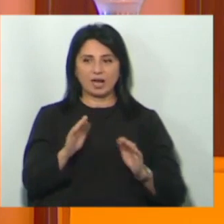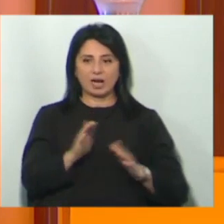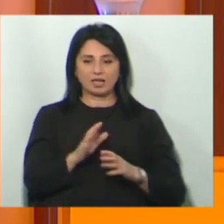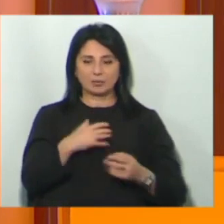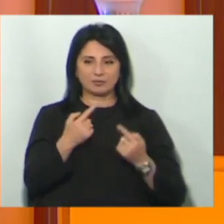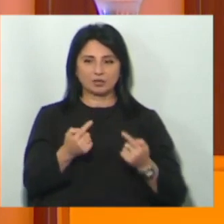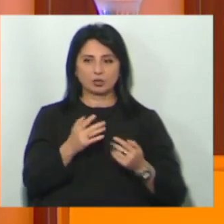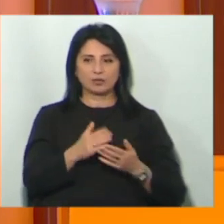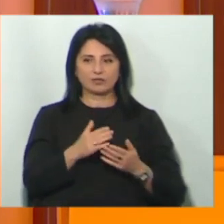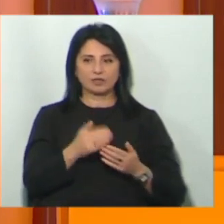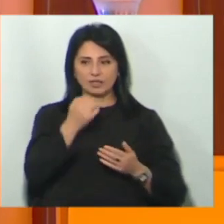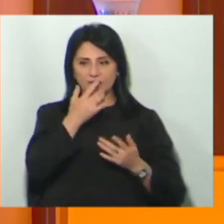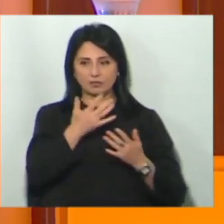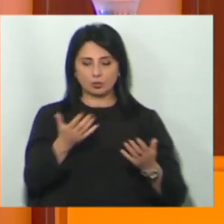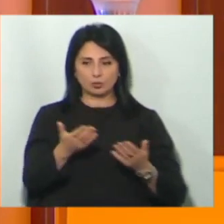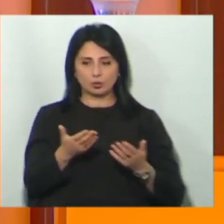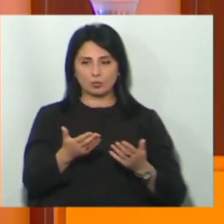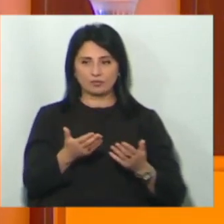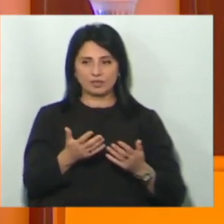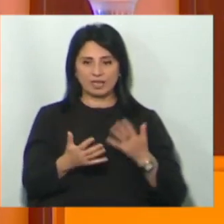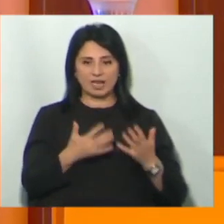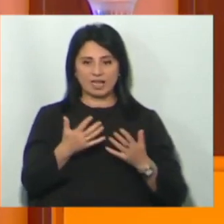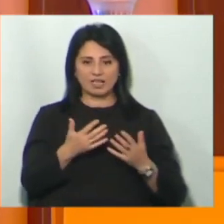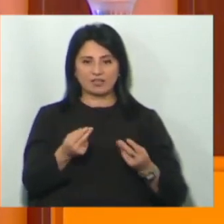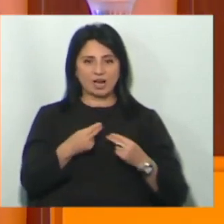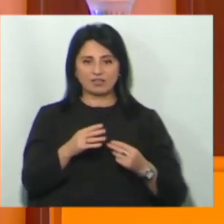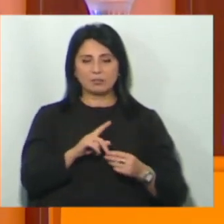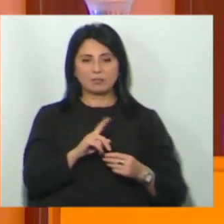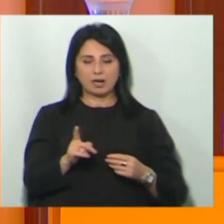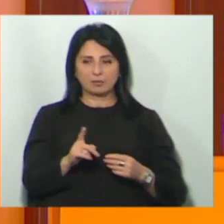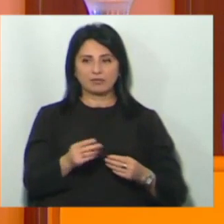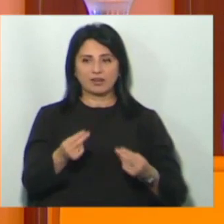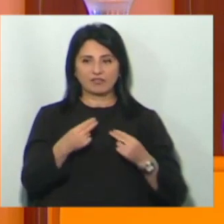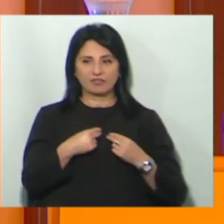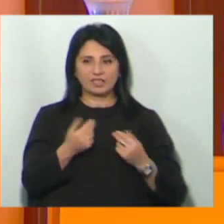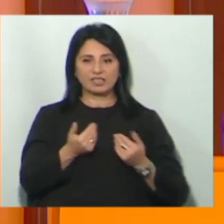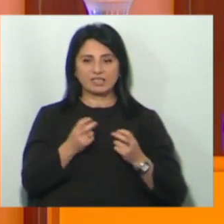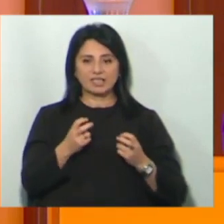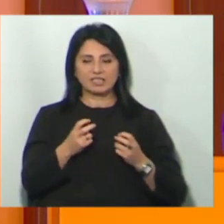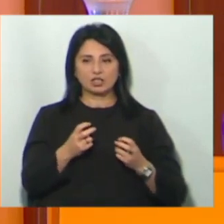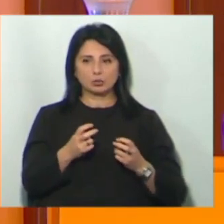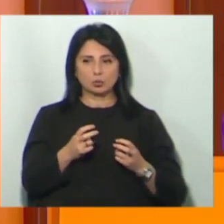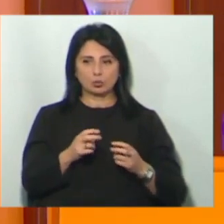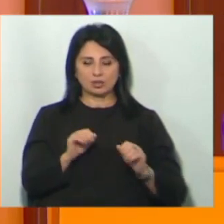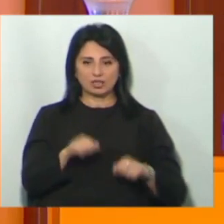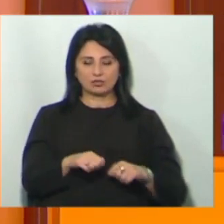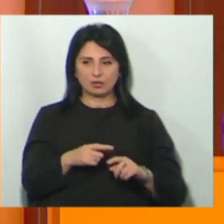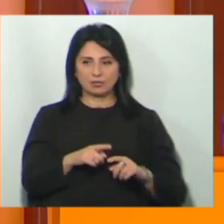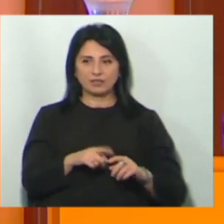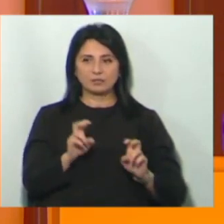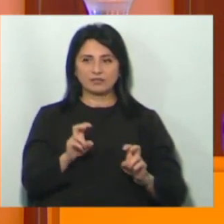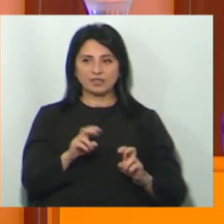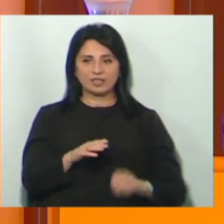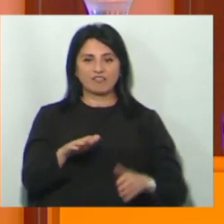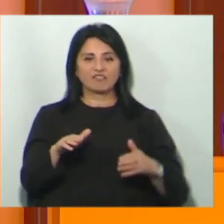aranaklev mishnolovani gakhot is nitiyerebebi, romelits energias ar gvaqdis, magram gvaqdis sasitsotskhlo unarebs da amiton kvyat